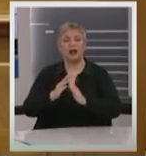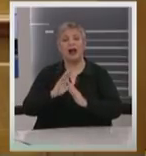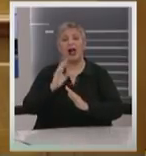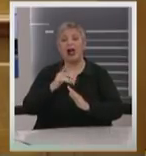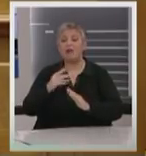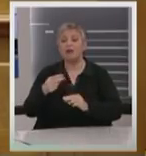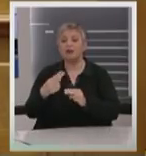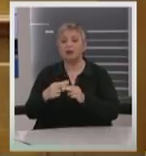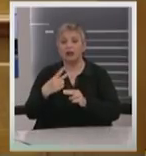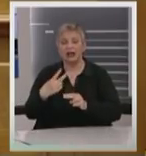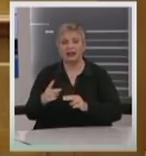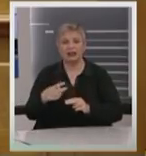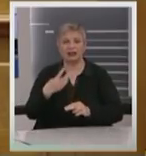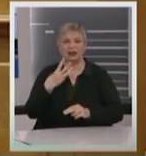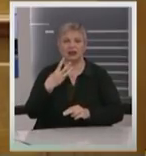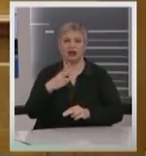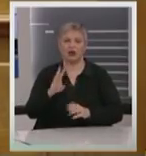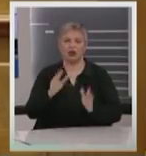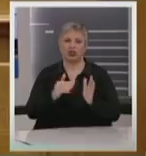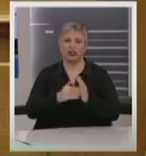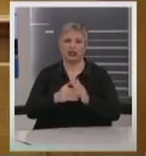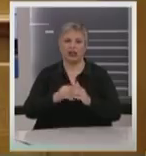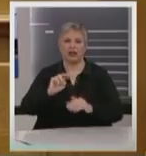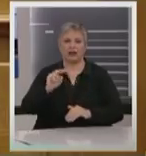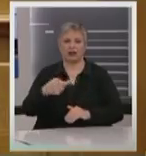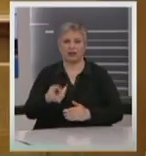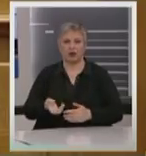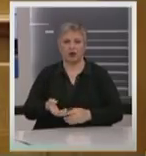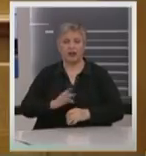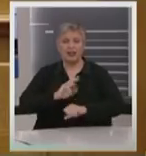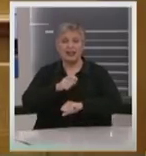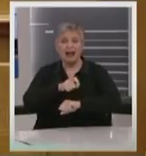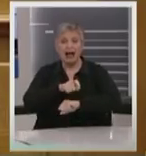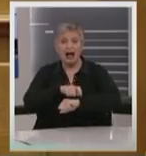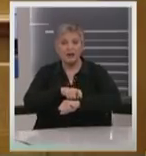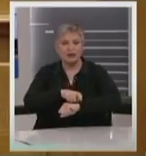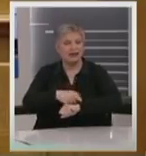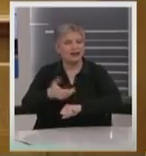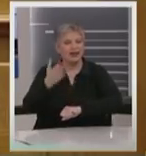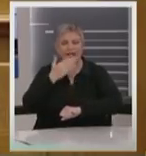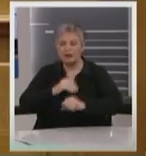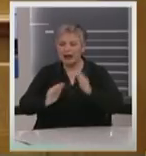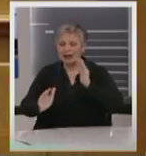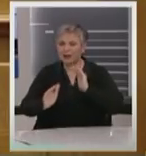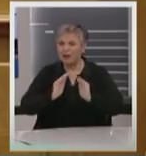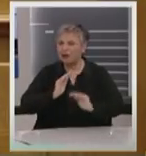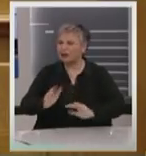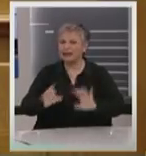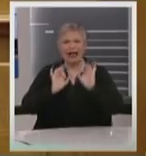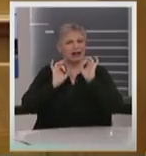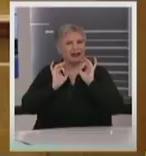300.000 ευρώ. Η αλήθεια, κύριε Τσίπρα, είναι ότι σήμερα δεν υπάρχει καμία οριζόντια προστασία για την πρώτη